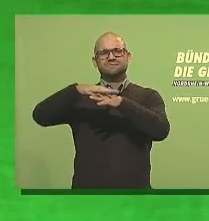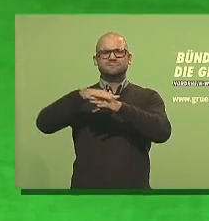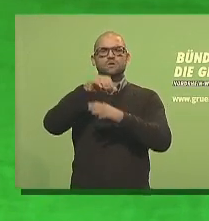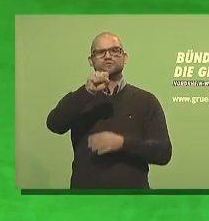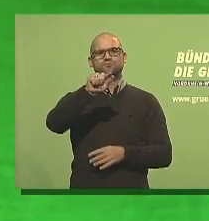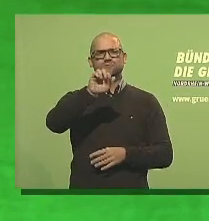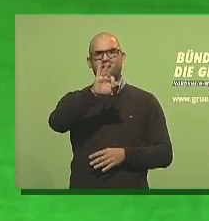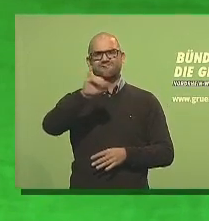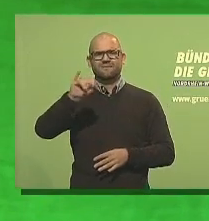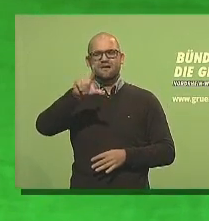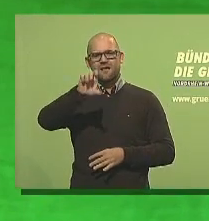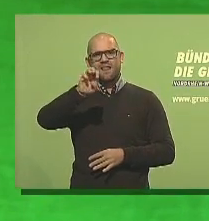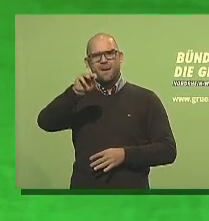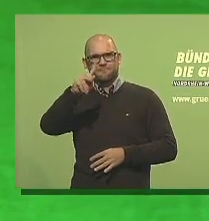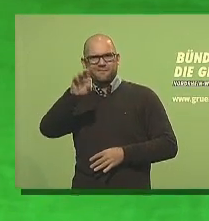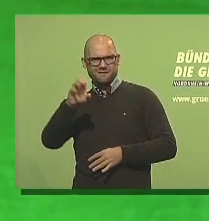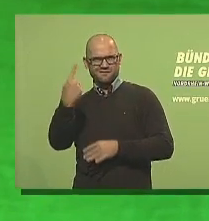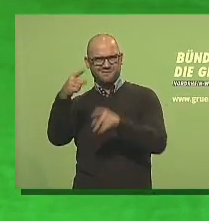als Gesamtmanagerin